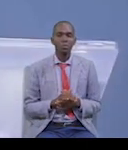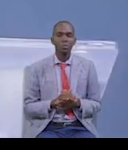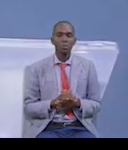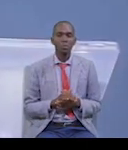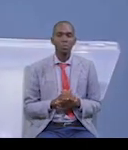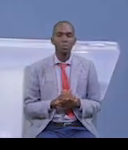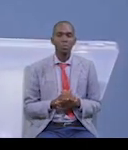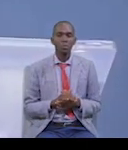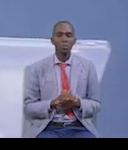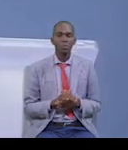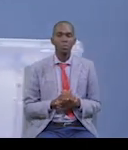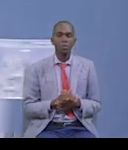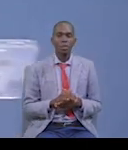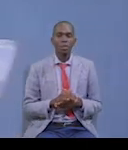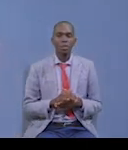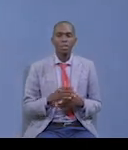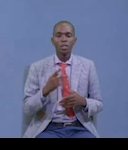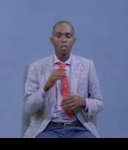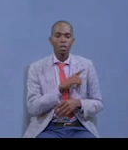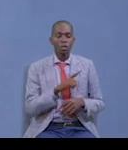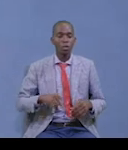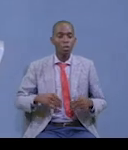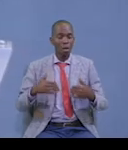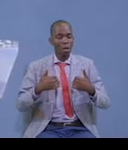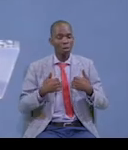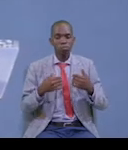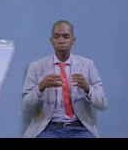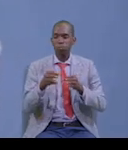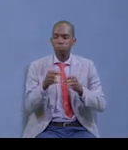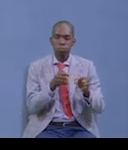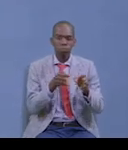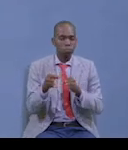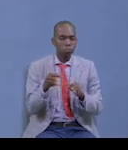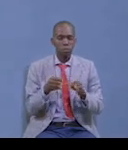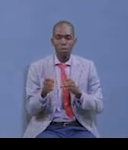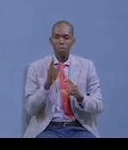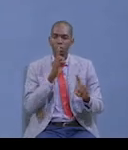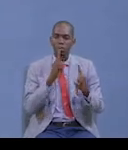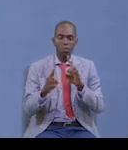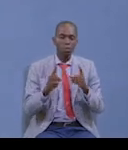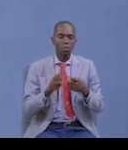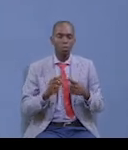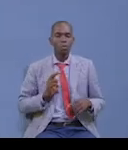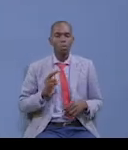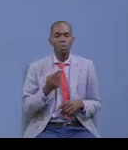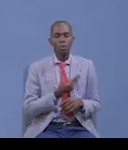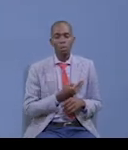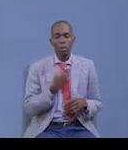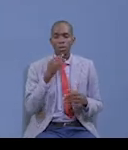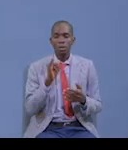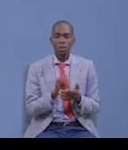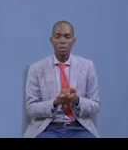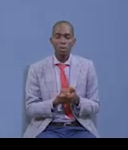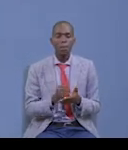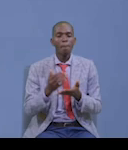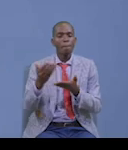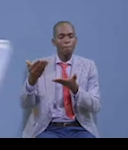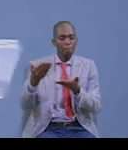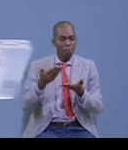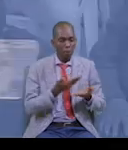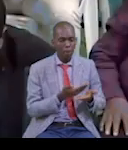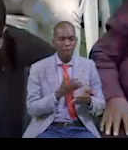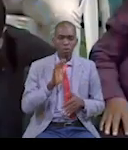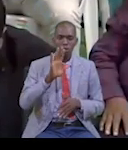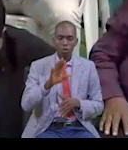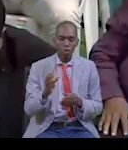పరీక్షించి తెలుసుకోనండి. The Lord has spoken to us. ప్రభు మనతో మాట్లాడారు కదండి. Says bring your sacrifice not